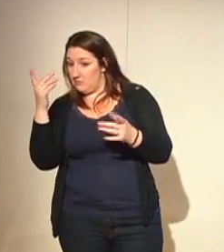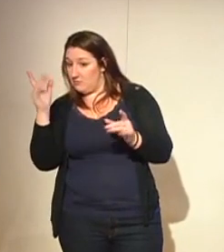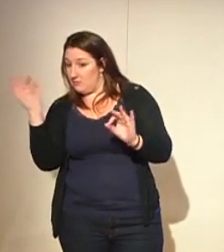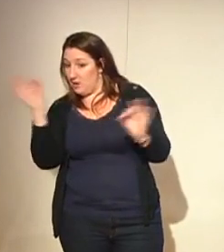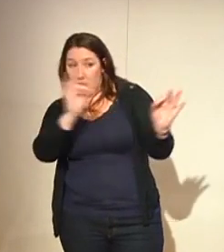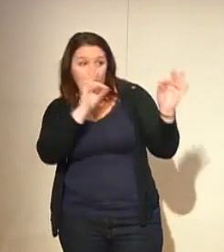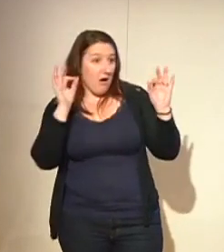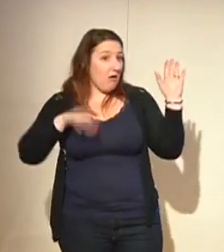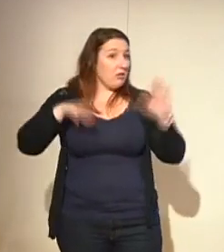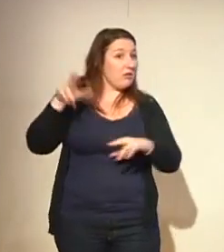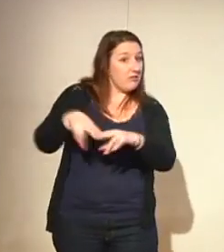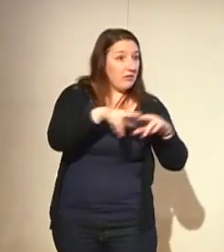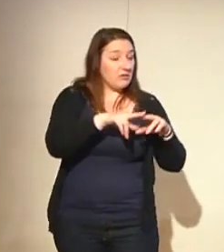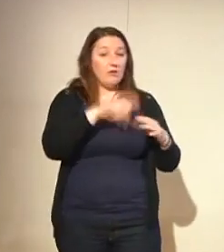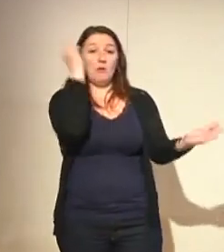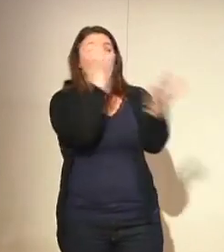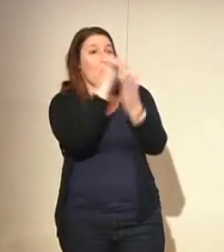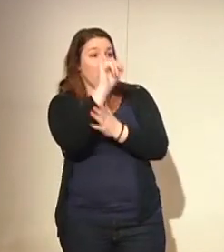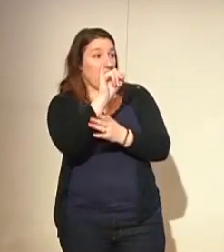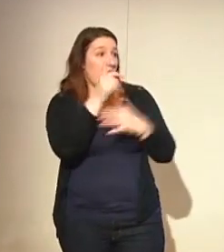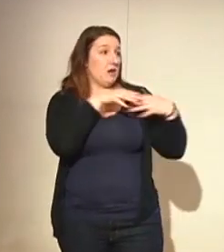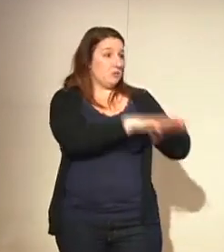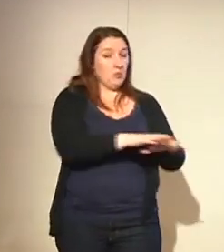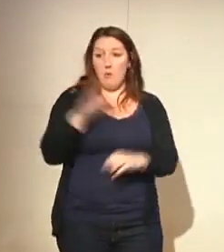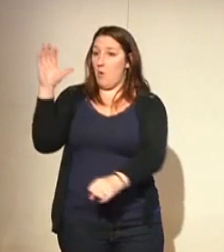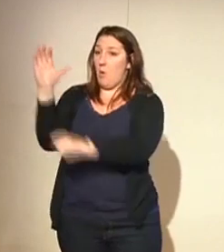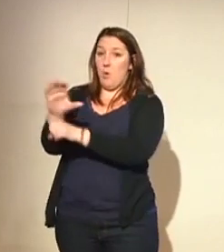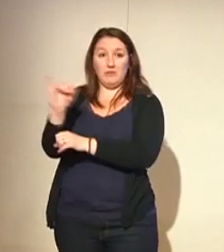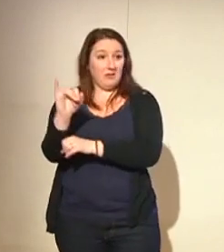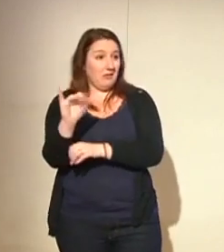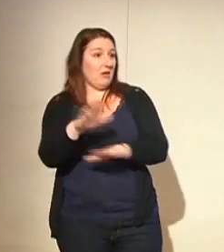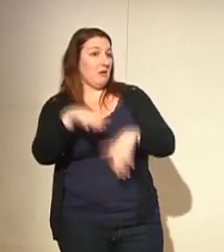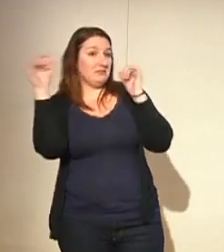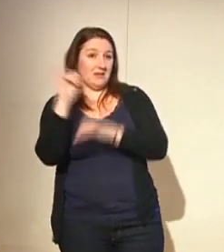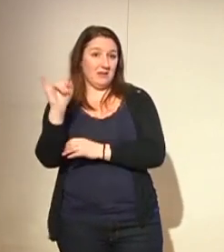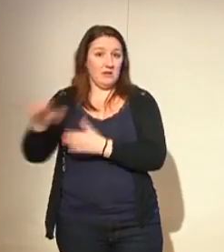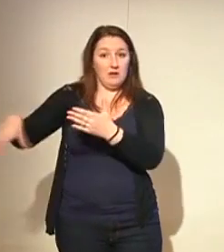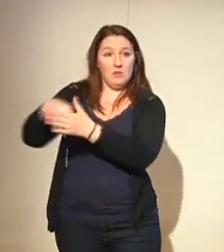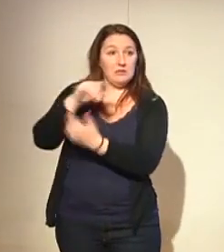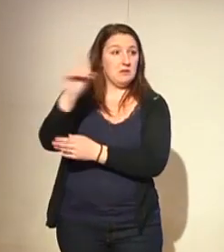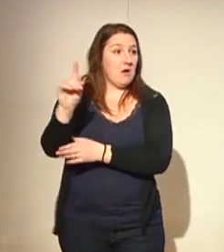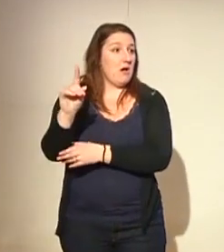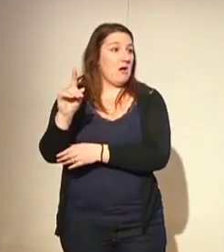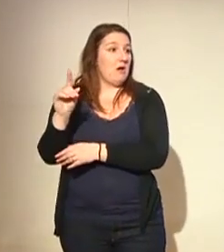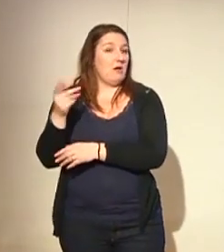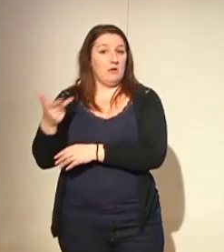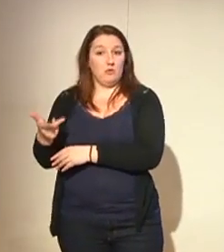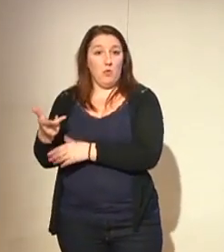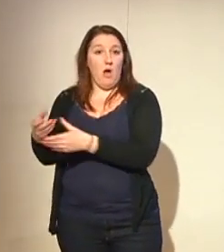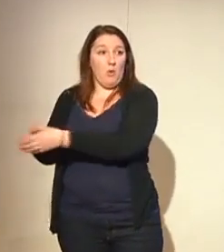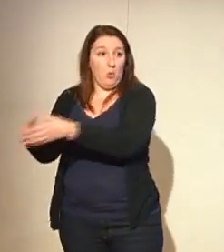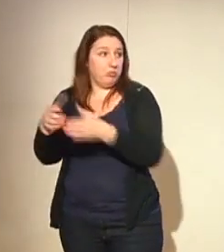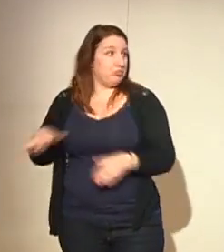pour rassemblement qui est contre qui s'abstient qui ne prend pas part au vote les trois autres